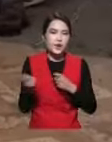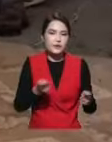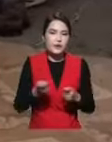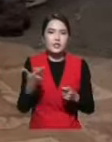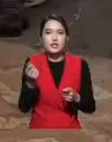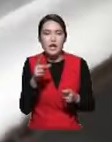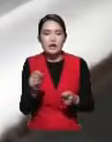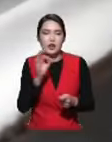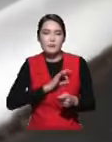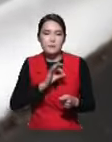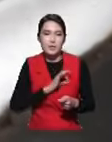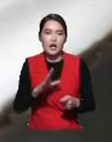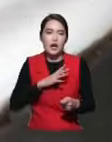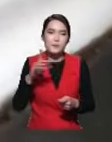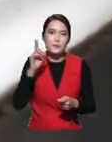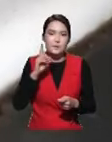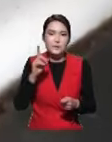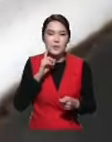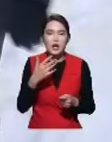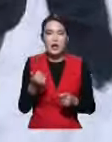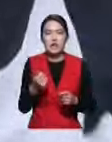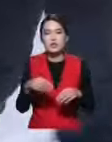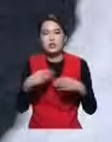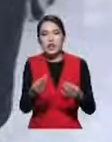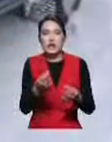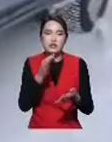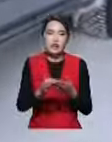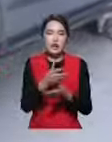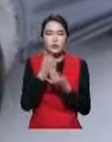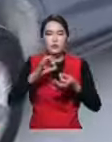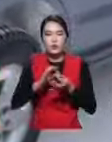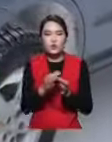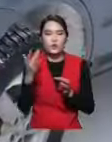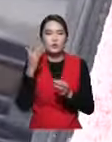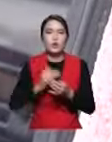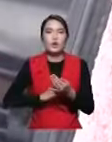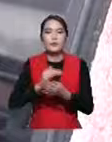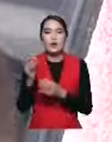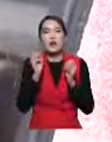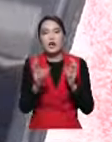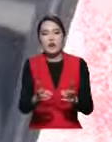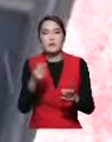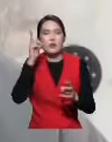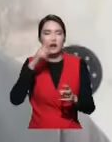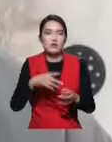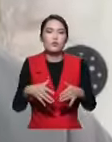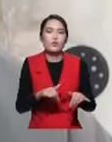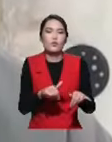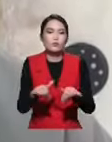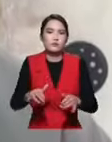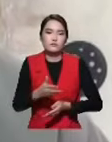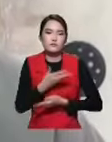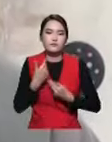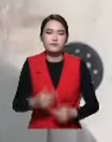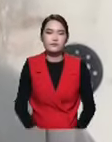газовый баллон. Пока разрешения на газификацию не дают. Мужчина боится источника повышенной опасности, но другого выхода нет. На месяц,